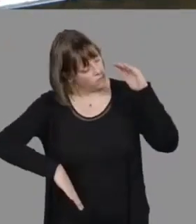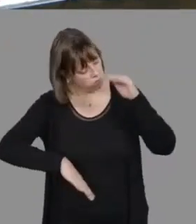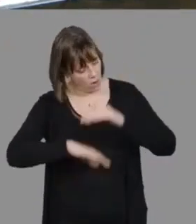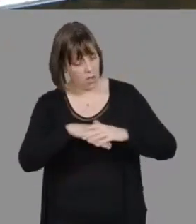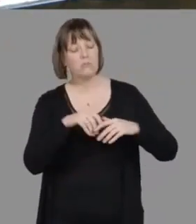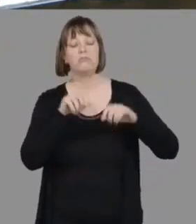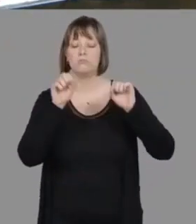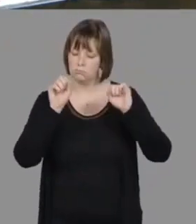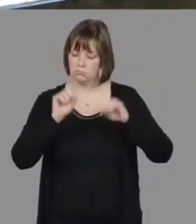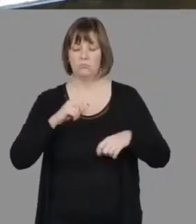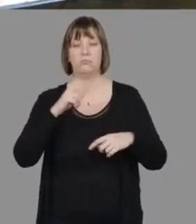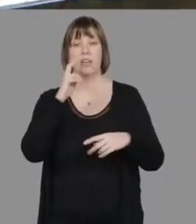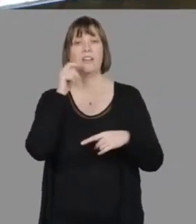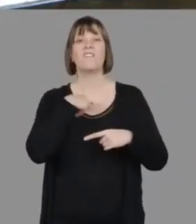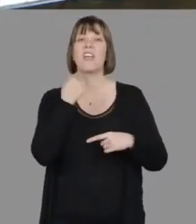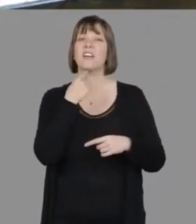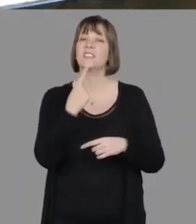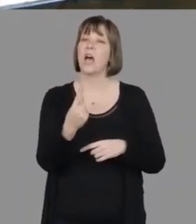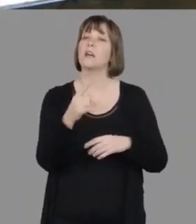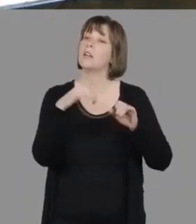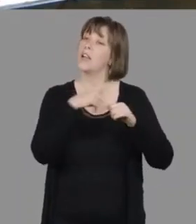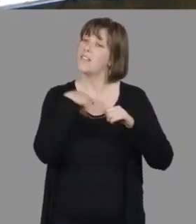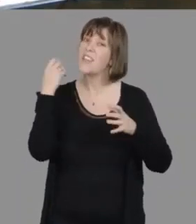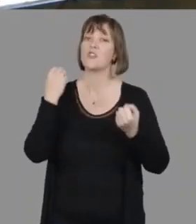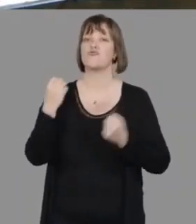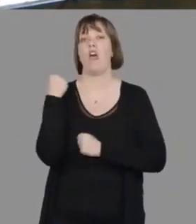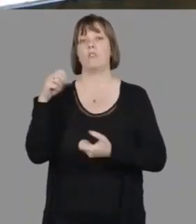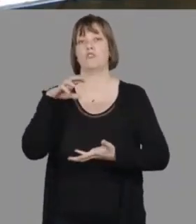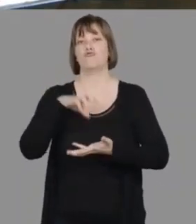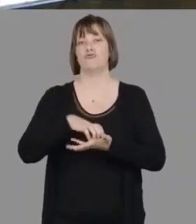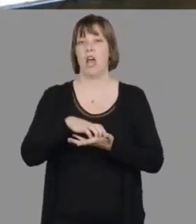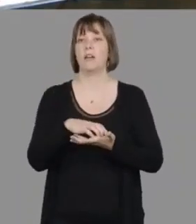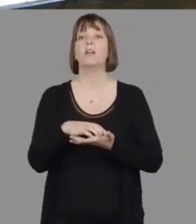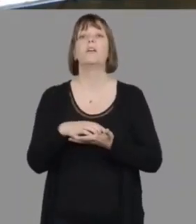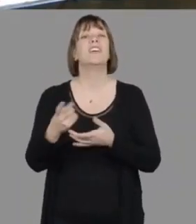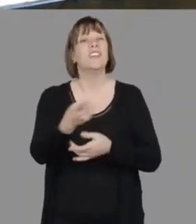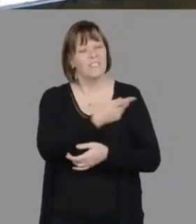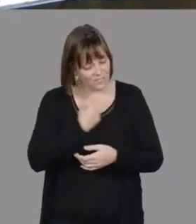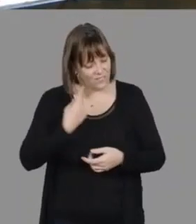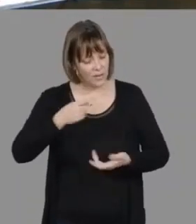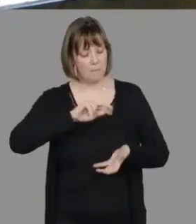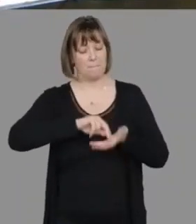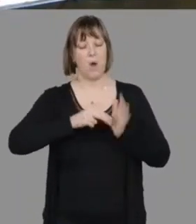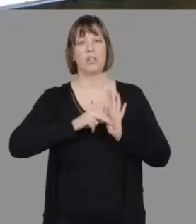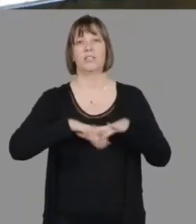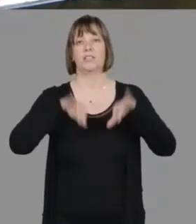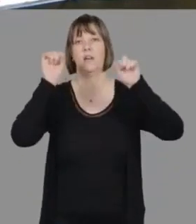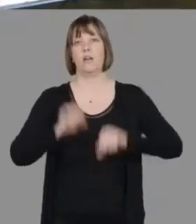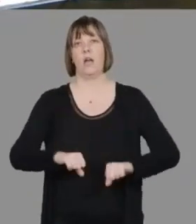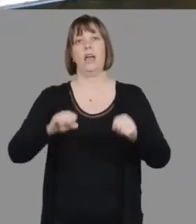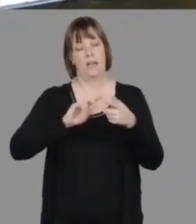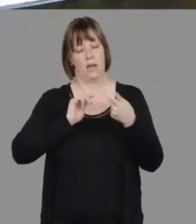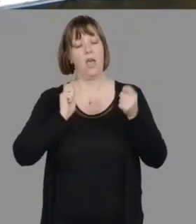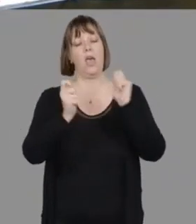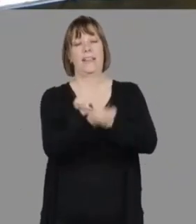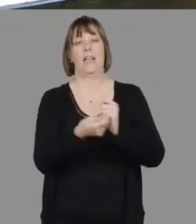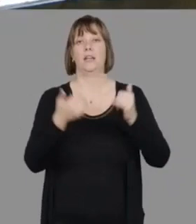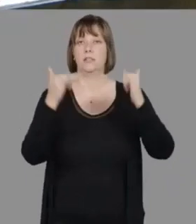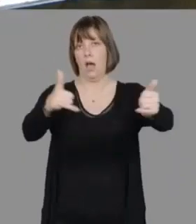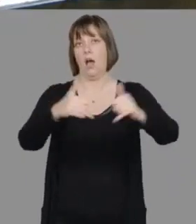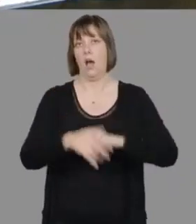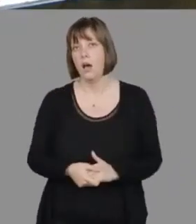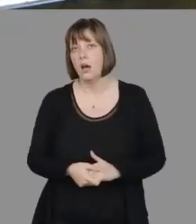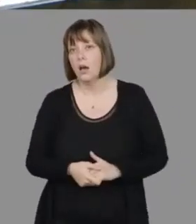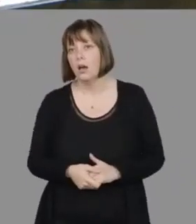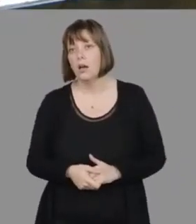Zuversicht: Wir sind eine starke Stadt. Wir als Politik können etwas ändern in dieser